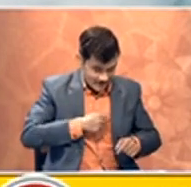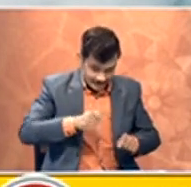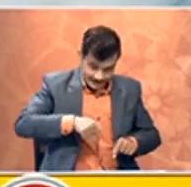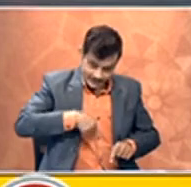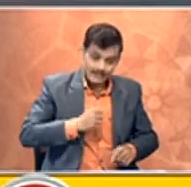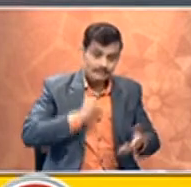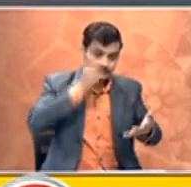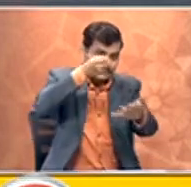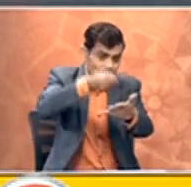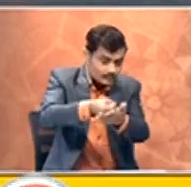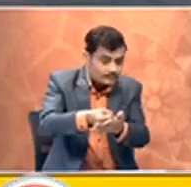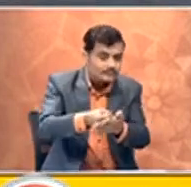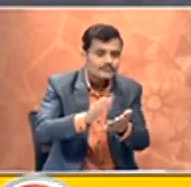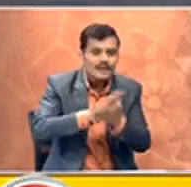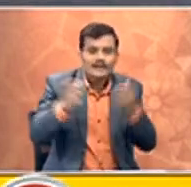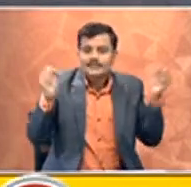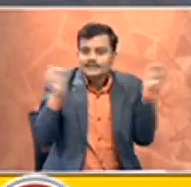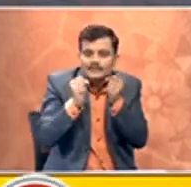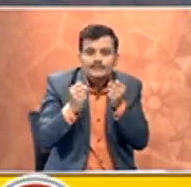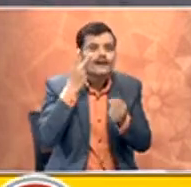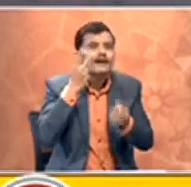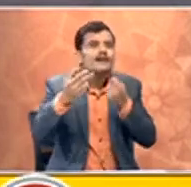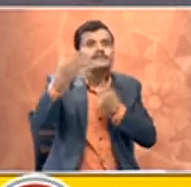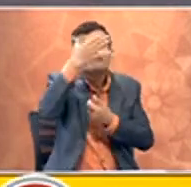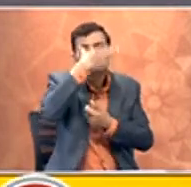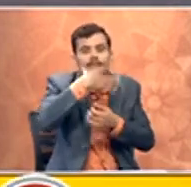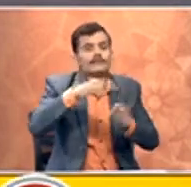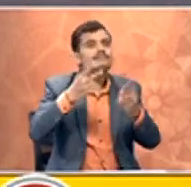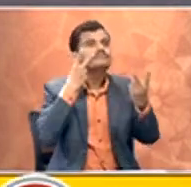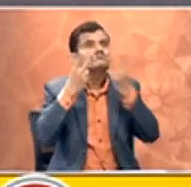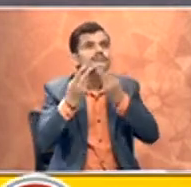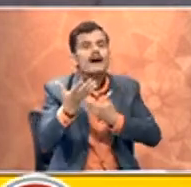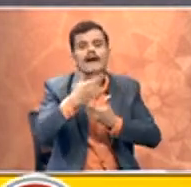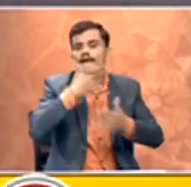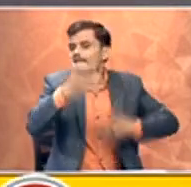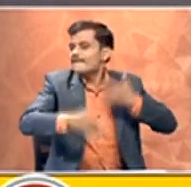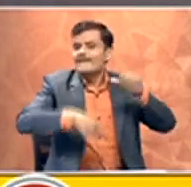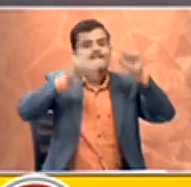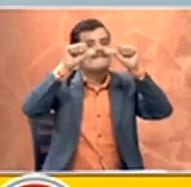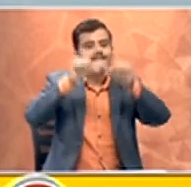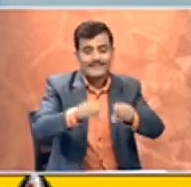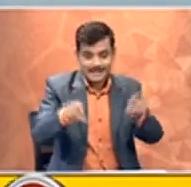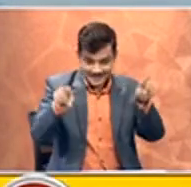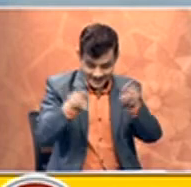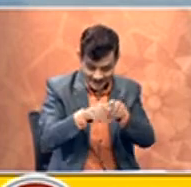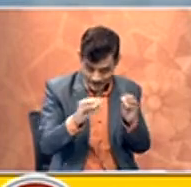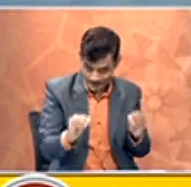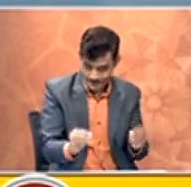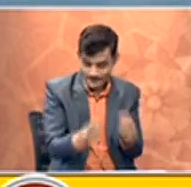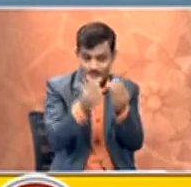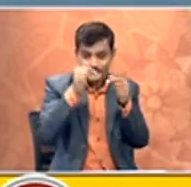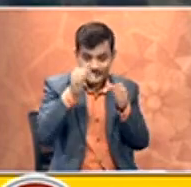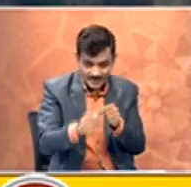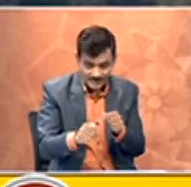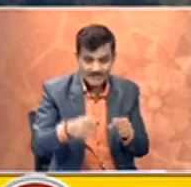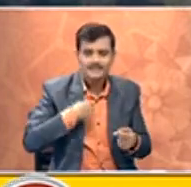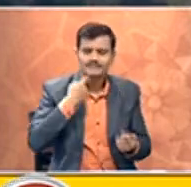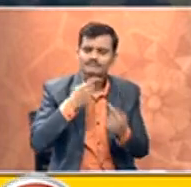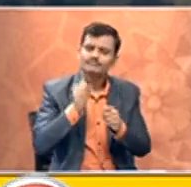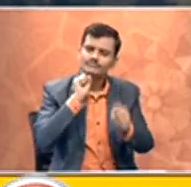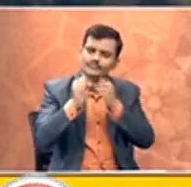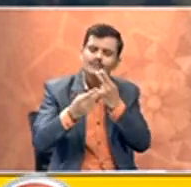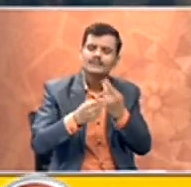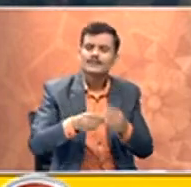को देखे बिना उसकी सुंदरता का आकलन नहीं कर सकते। इसलिए ही मैं अक्सर आप सभी